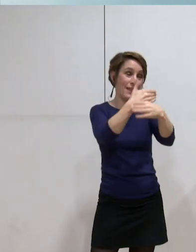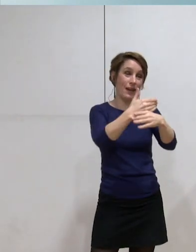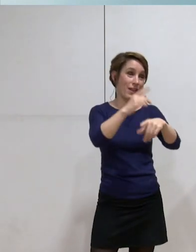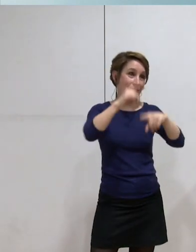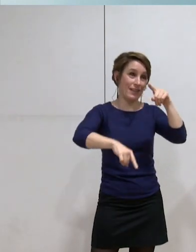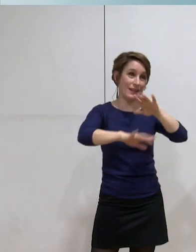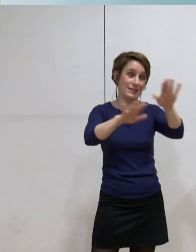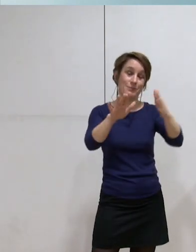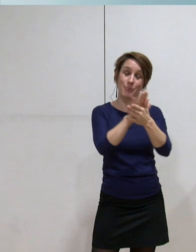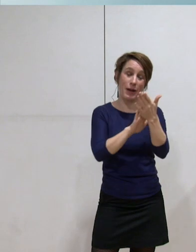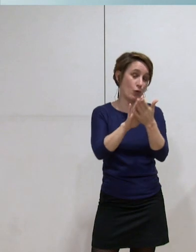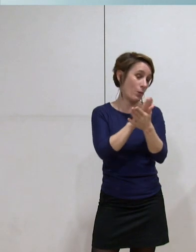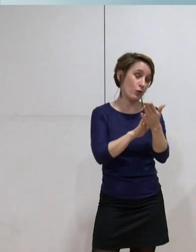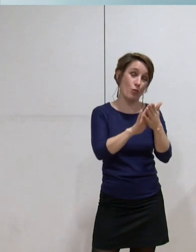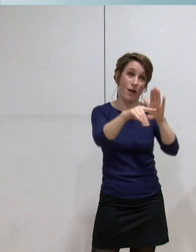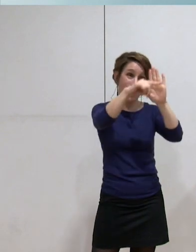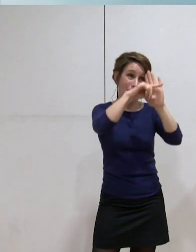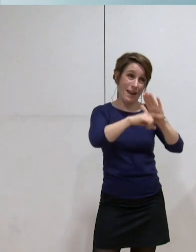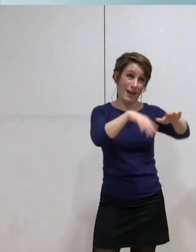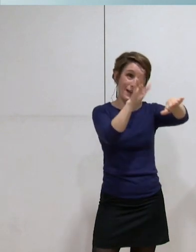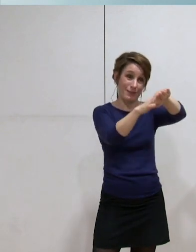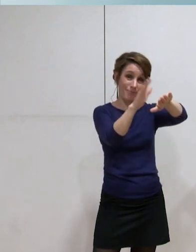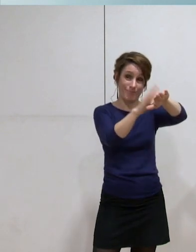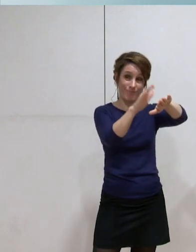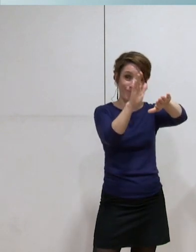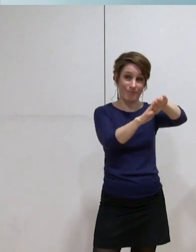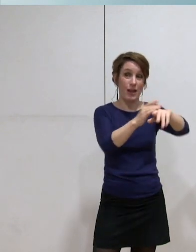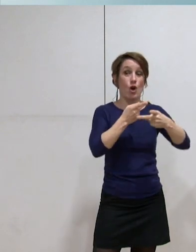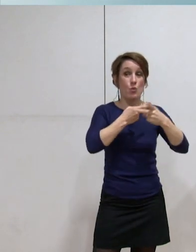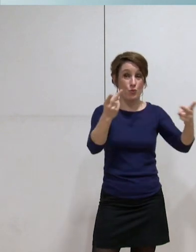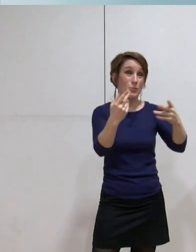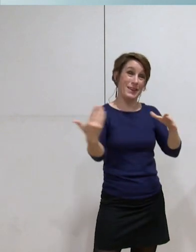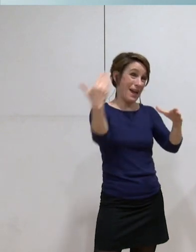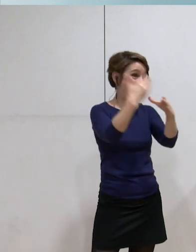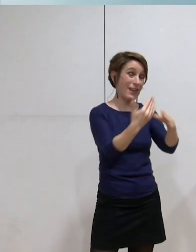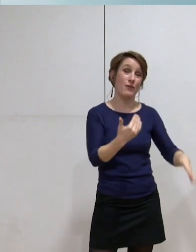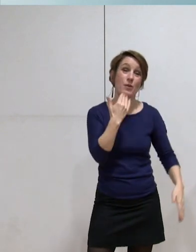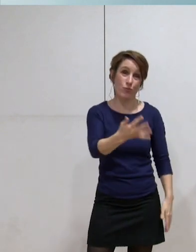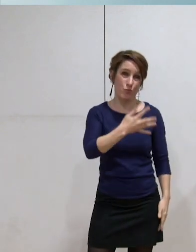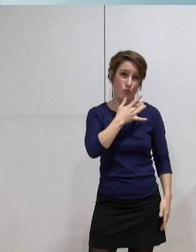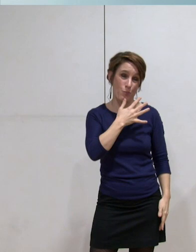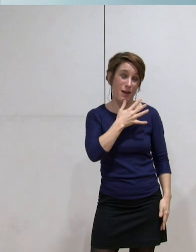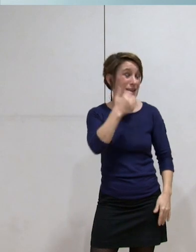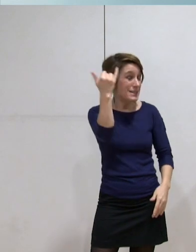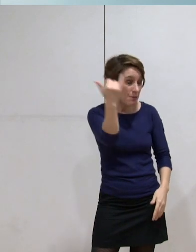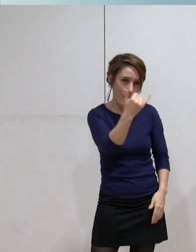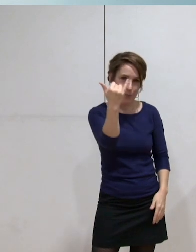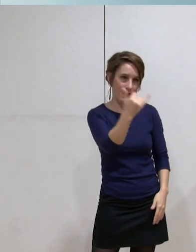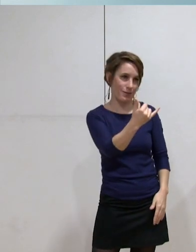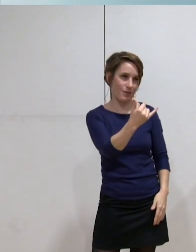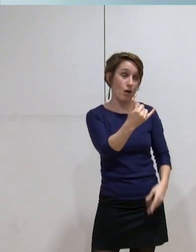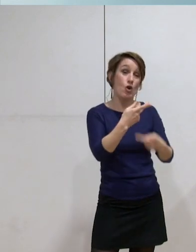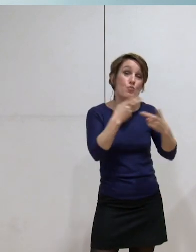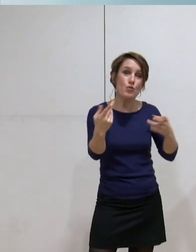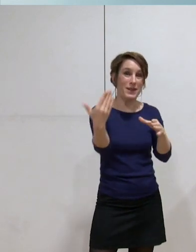excusez-moi je vous rappelle je vous rappelle que le public n'intervient pas donc ce n'est pas la peine d'intervenir le